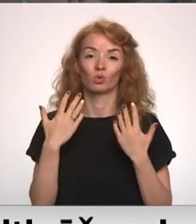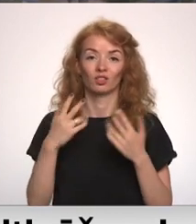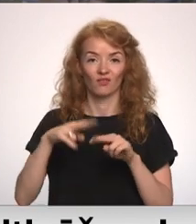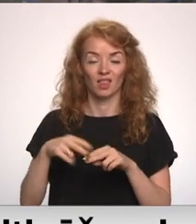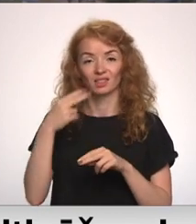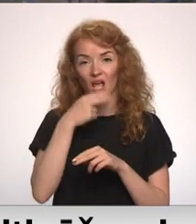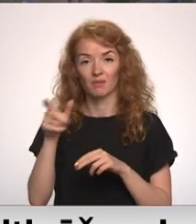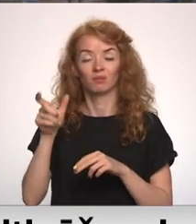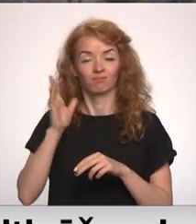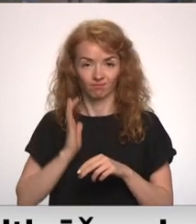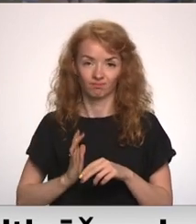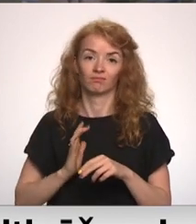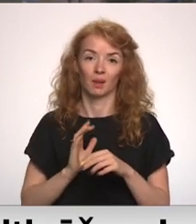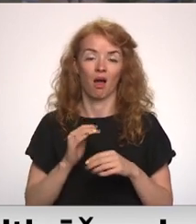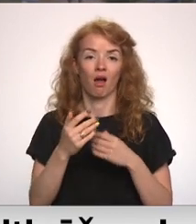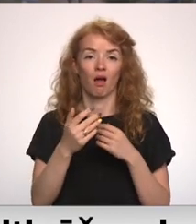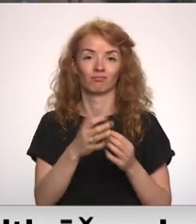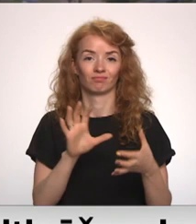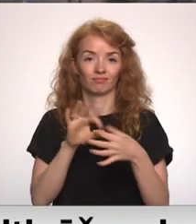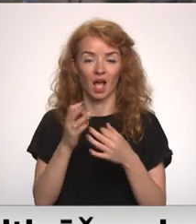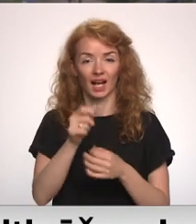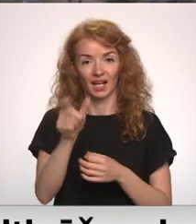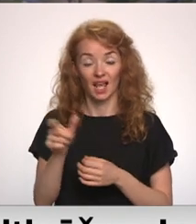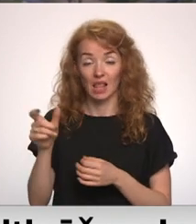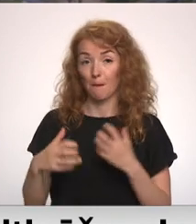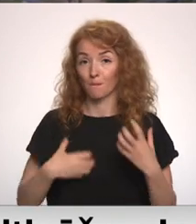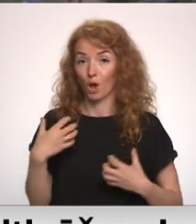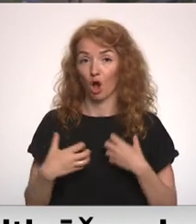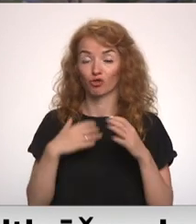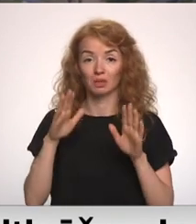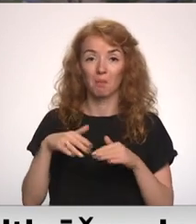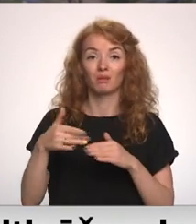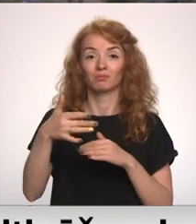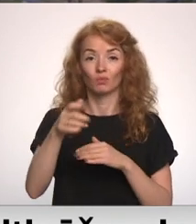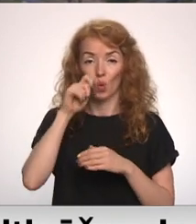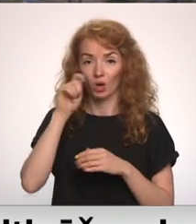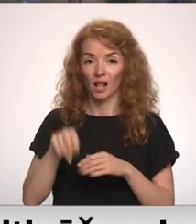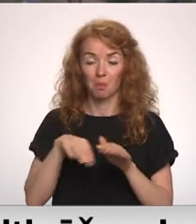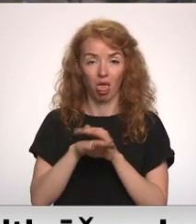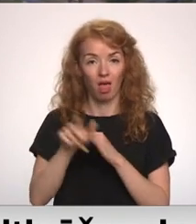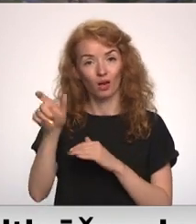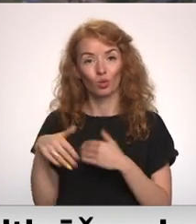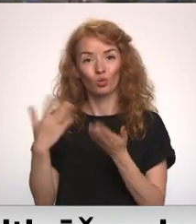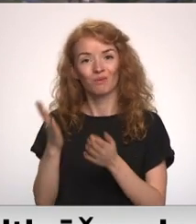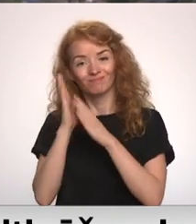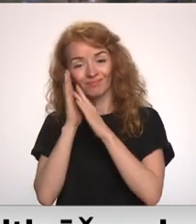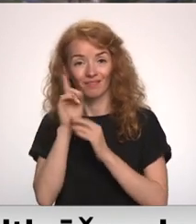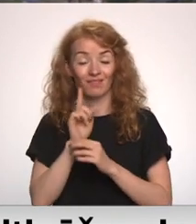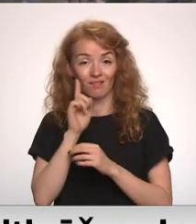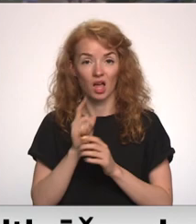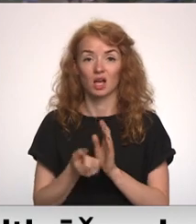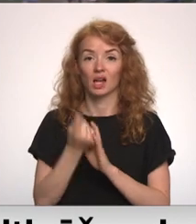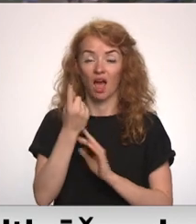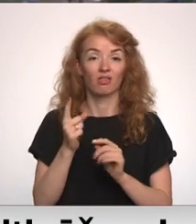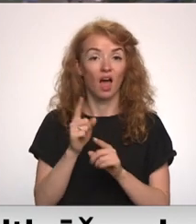pildīt saistības pret klientiem. Esam jau stāstījuši, ka bažas par turpmākajām Ukrainas iedzīvotāju izmitināšanas iespējām rais arī